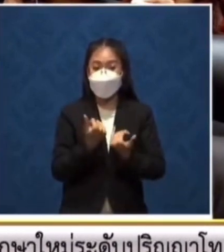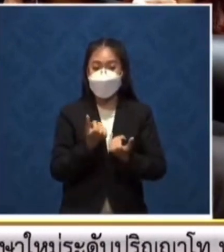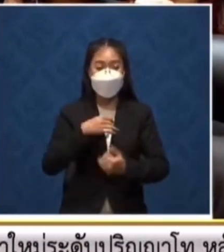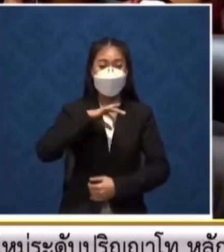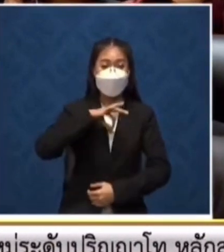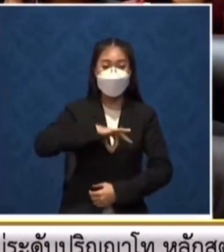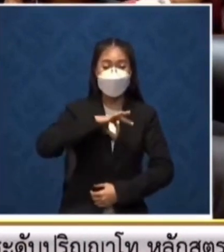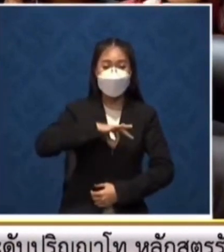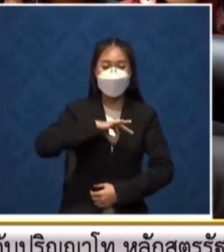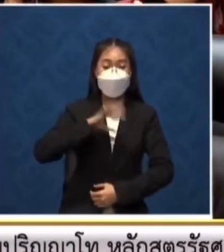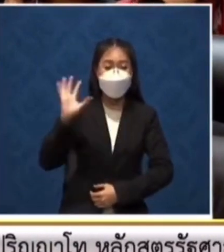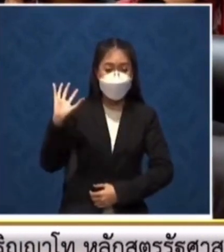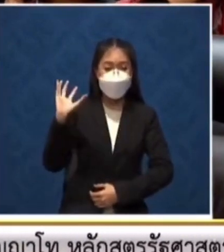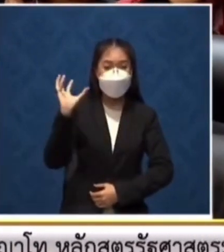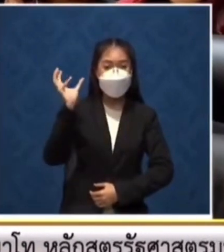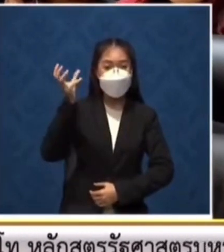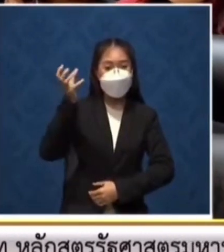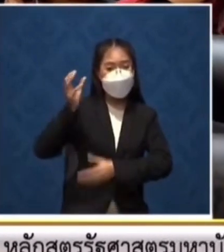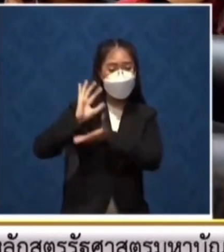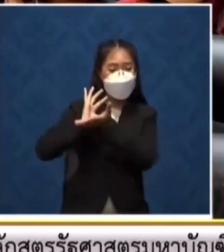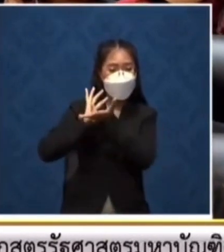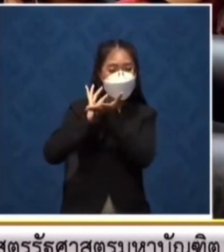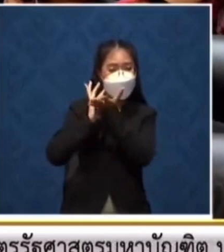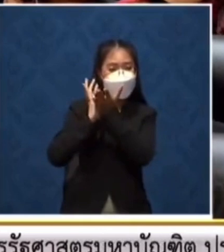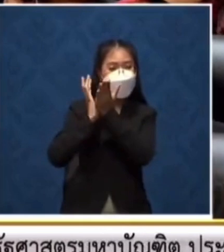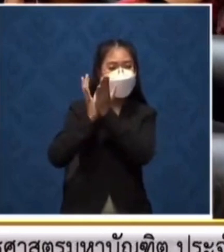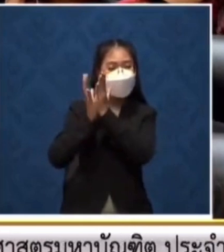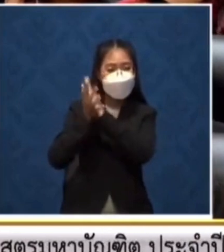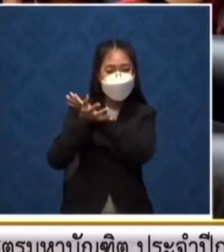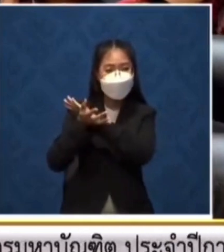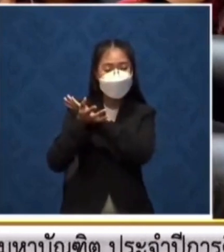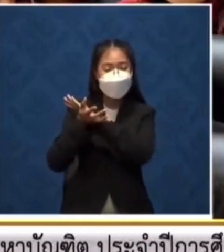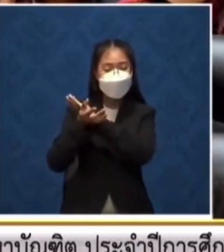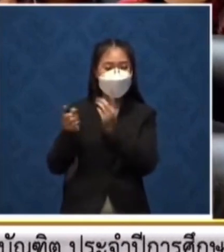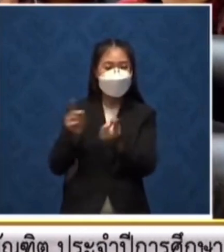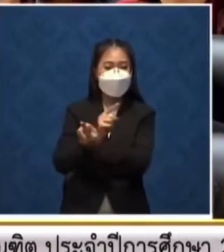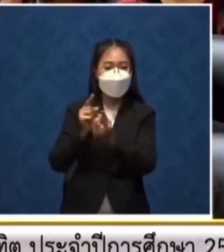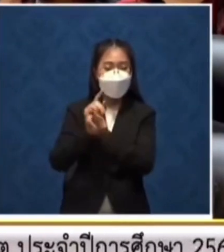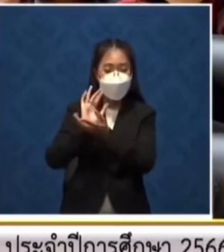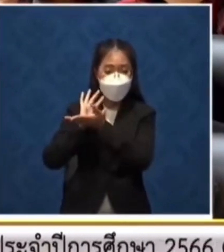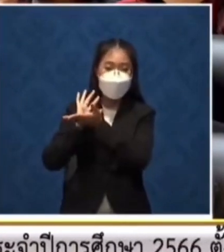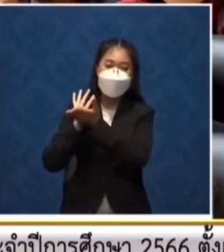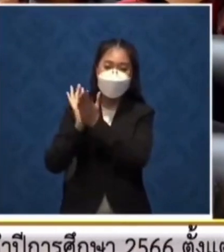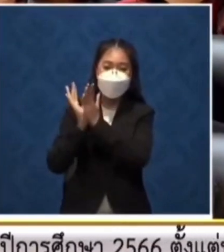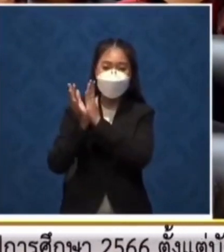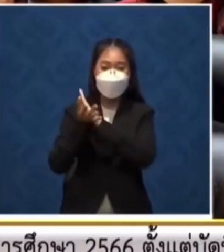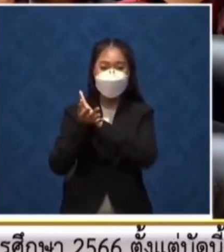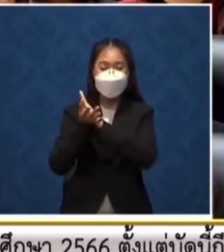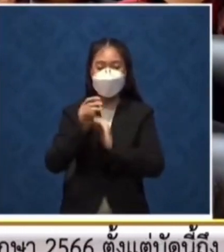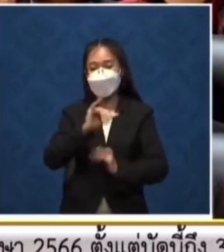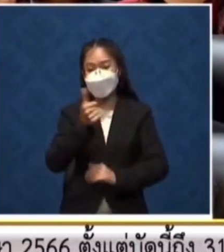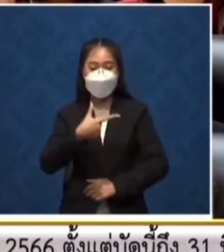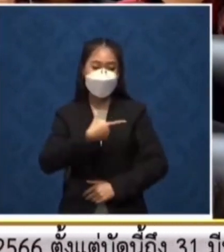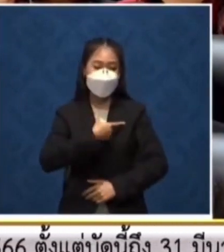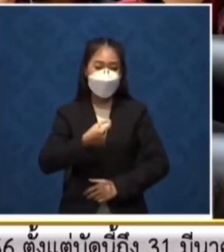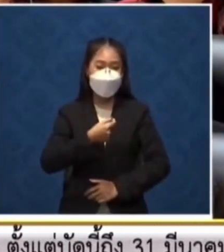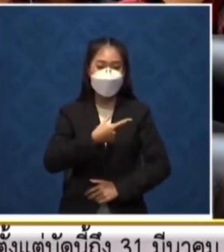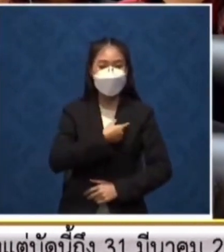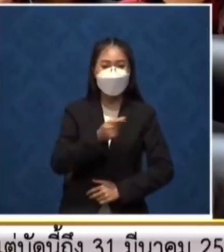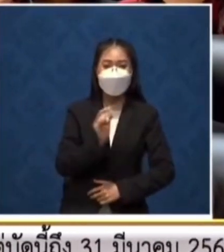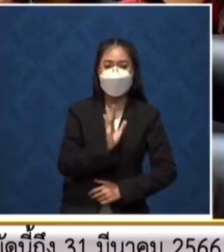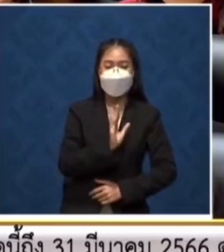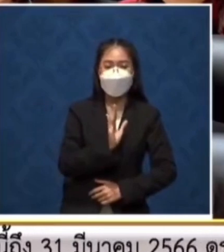ยมันเปลี่ยนไปในช่วงที่มันมีความจริงอันน่ากระอักกระอ่วนใจที่บางทีเราอาจจะชอบใจหรือเราอาจจะไม่ชอบ